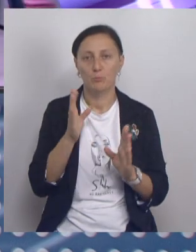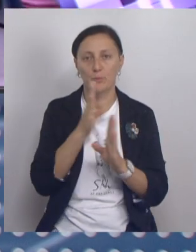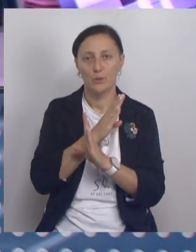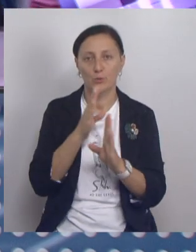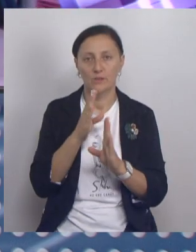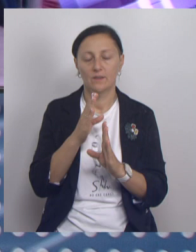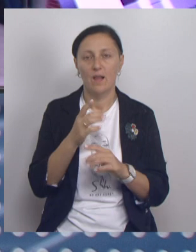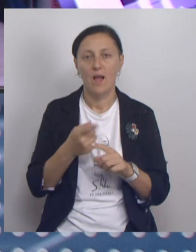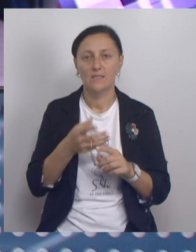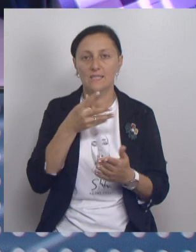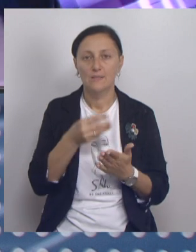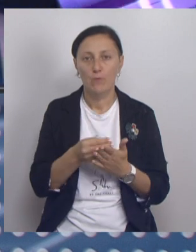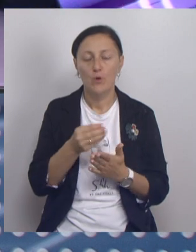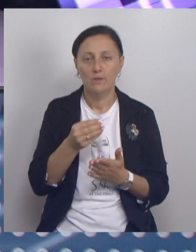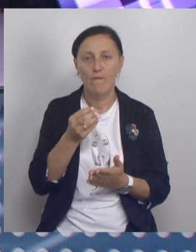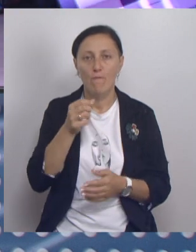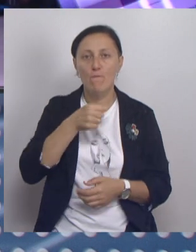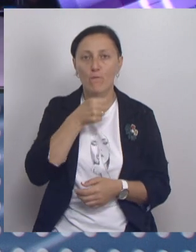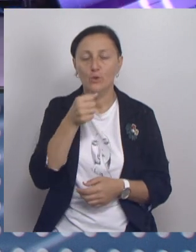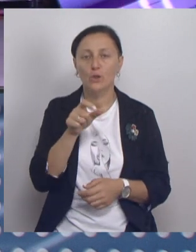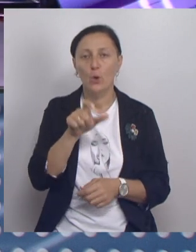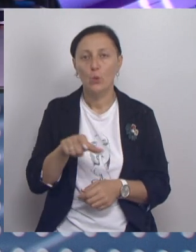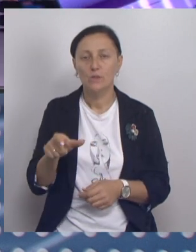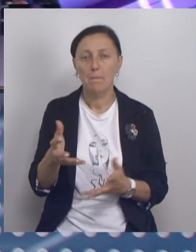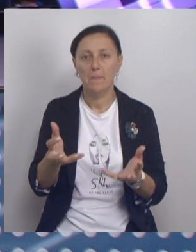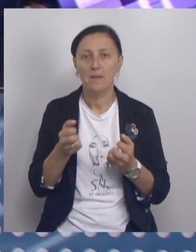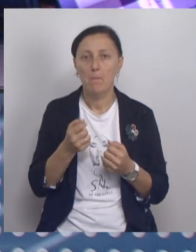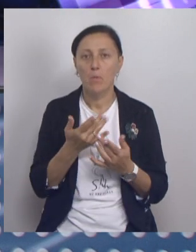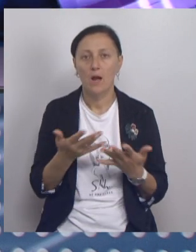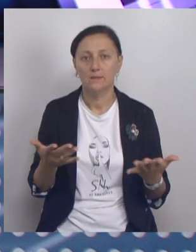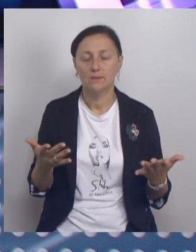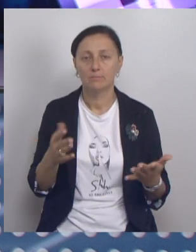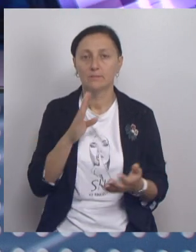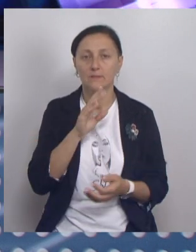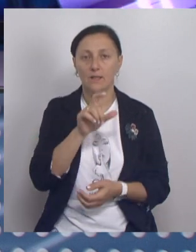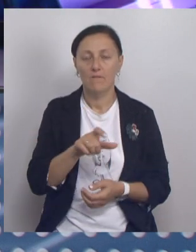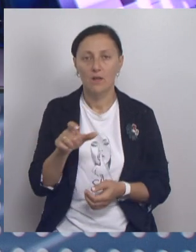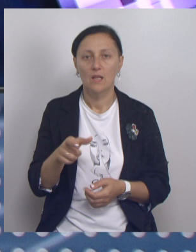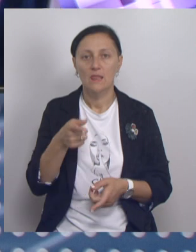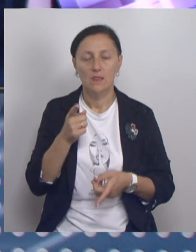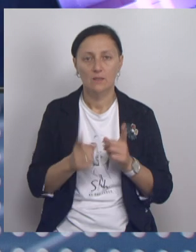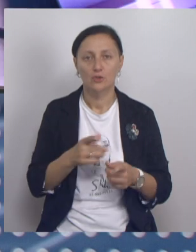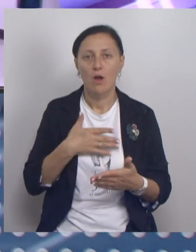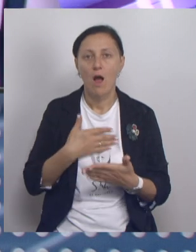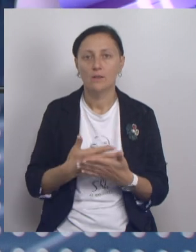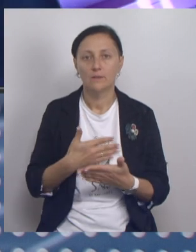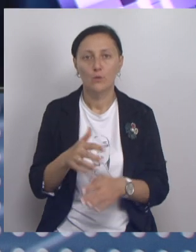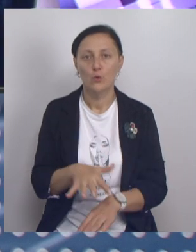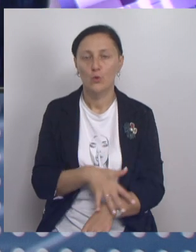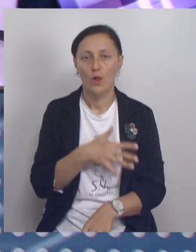Свой мудрый возраст люди встречают и принимают по-разному. Наши герои – настоящие представители активного